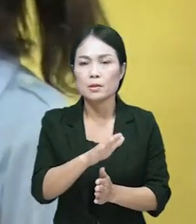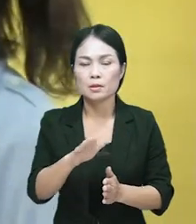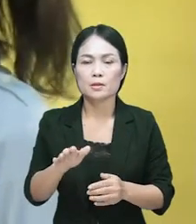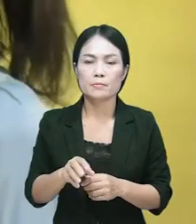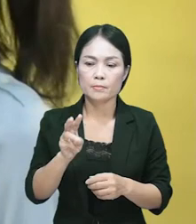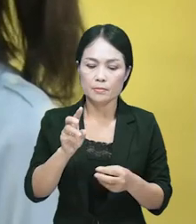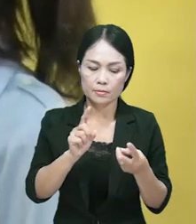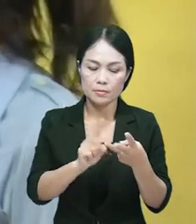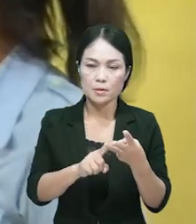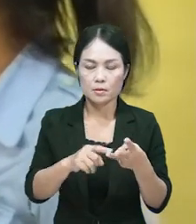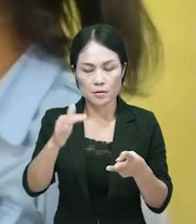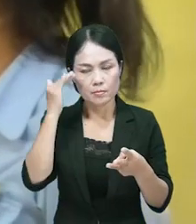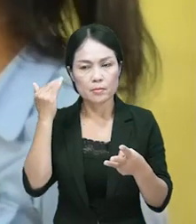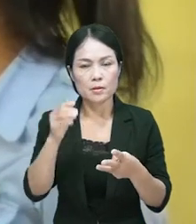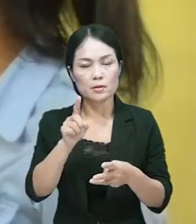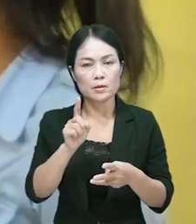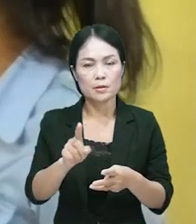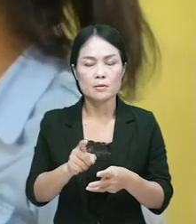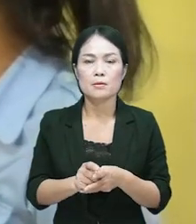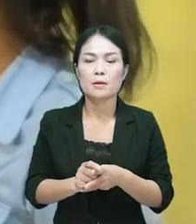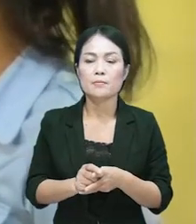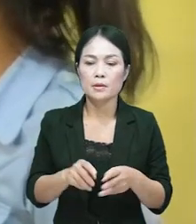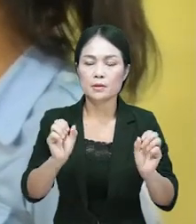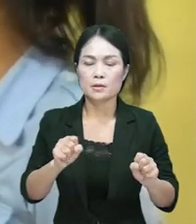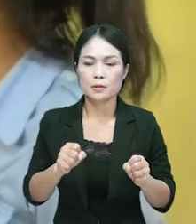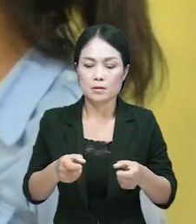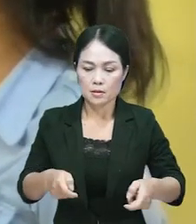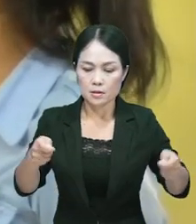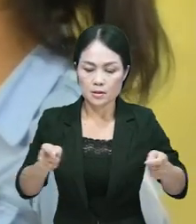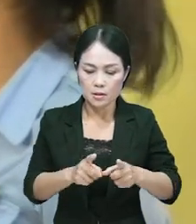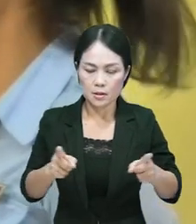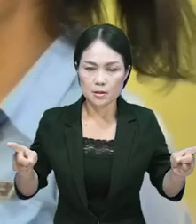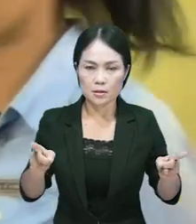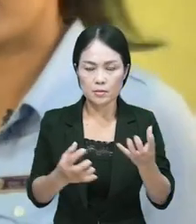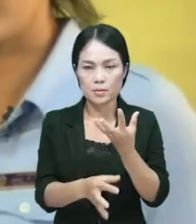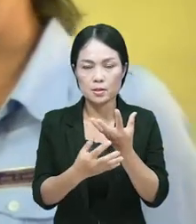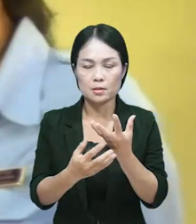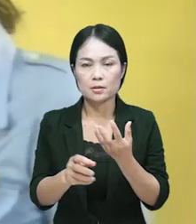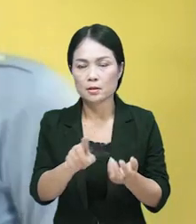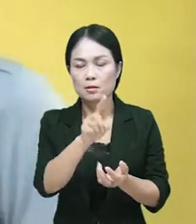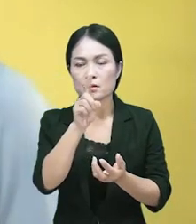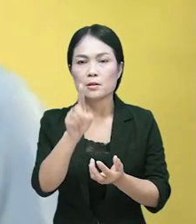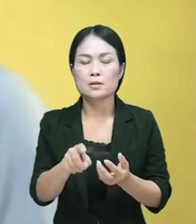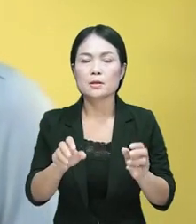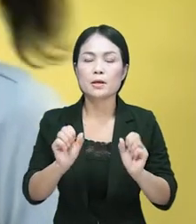3តើបរិញ្ញនោះចាំបាច់រកឆ្នាំងវែងមកស្លដែរឬទេចាំបាច់អ